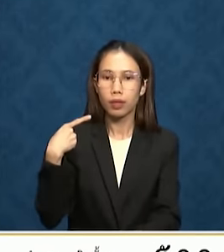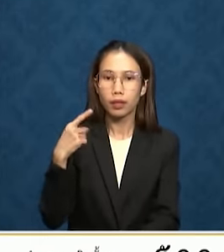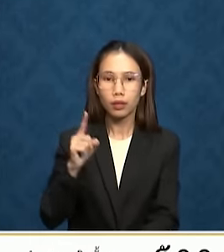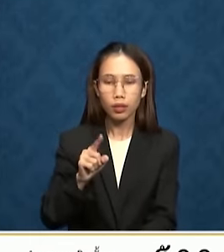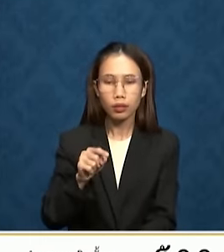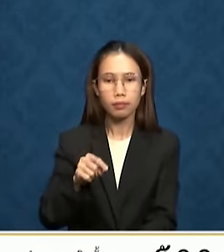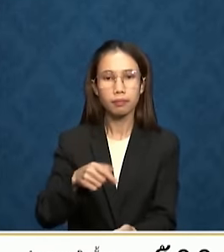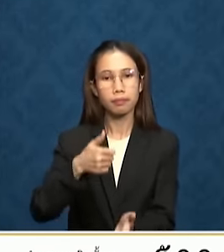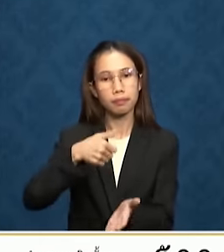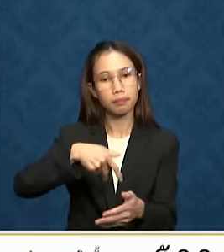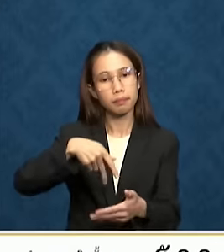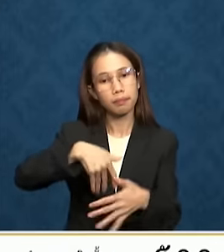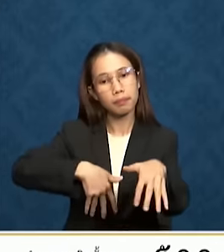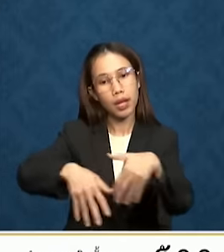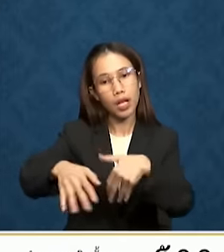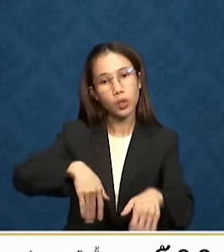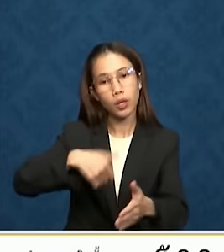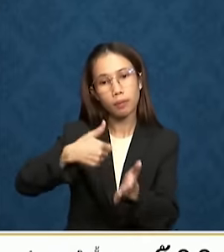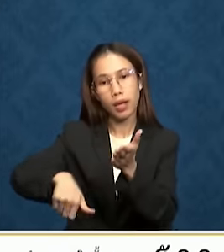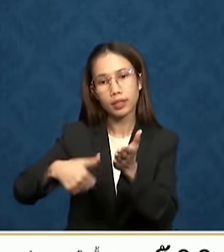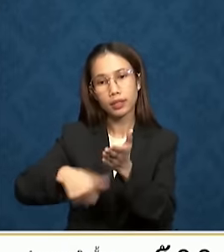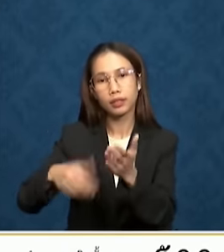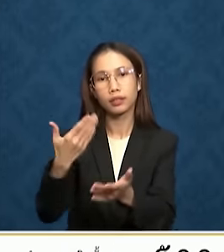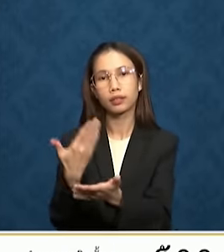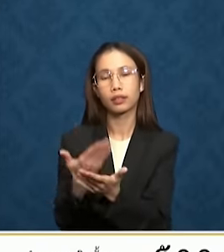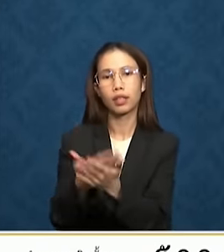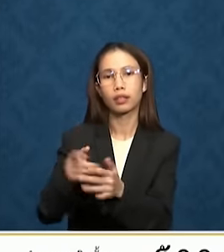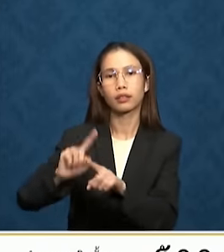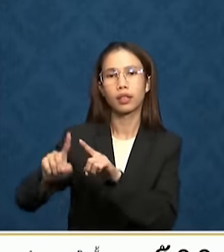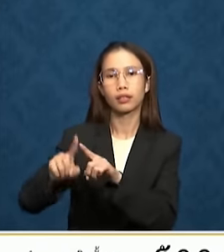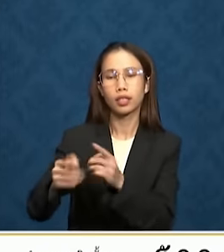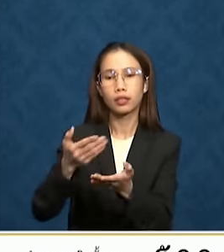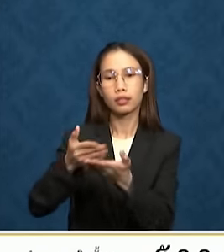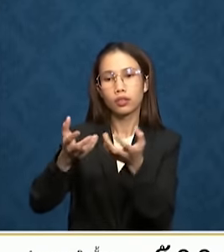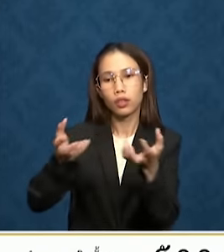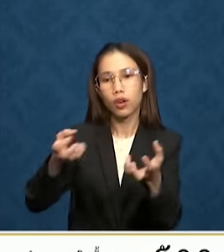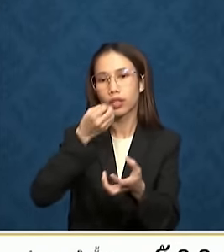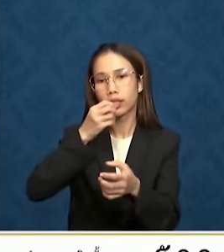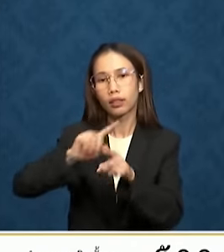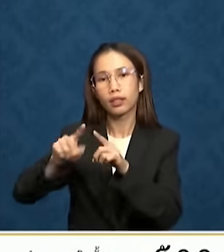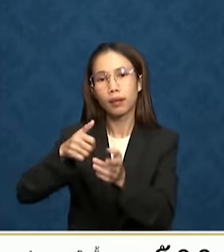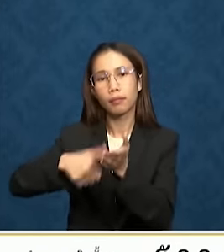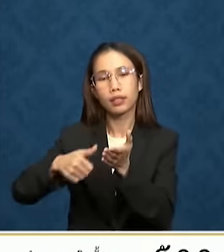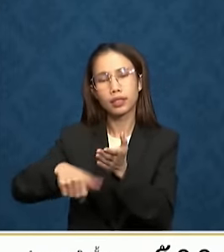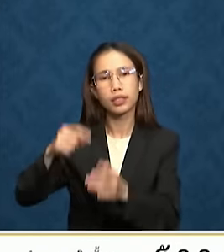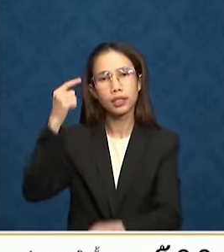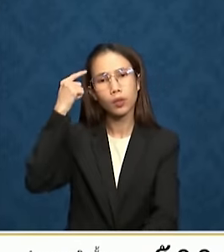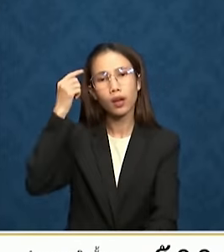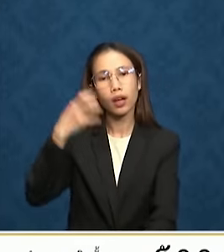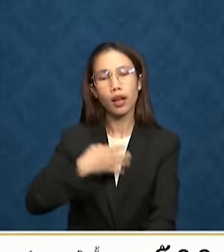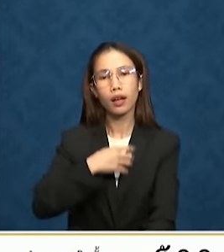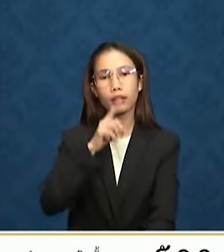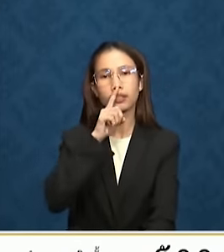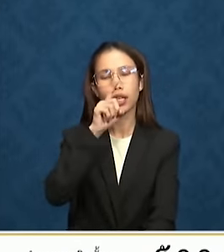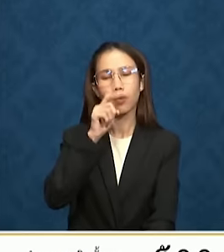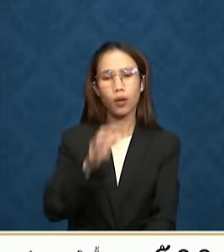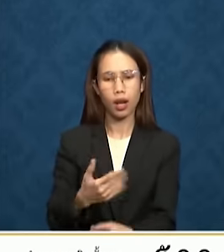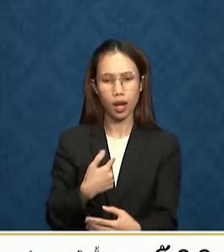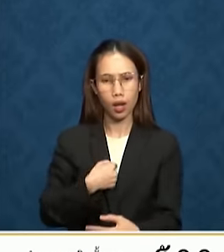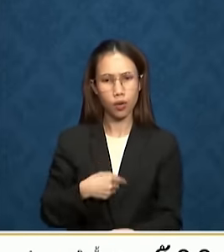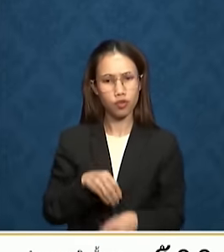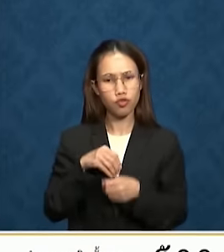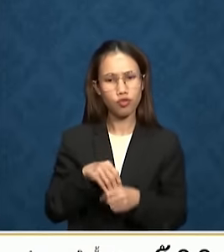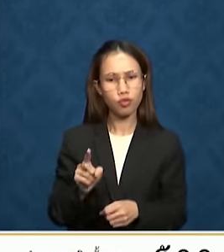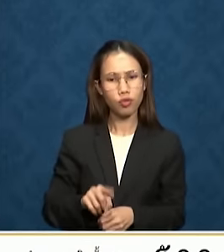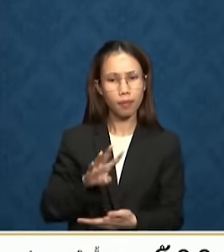เขาเสียภาษีผ่านแวตผ่านภาษีที่เป็นเรื่องของการบริโภคเขาอาจจะไม่ได้เสียภาษีอย่างอื่นเนี่ยเขาอาจจะอยากถามว่าอ้าแล้วเอยู่ตรงไหนของแผน